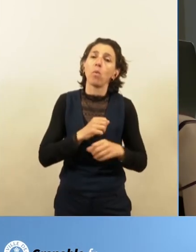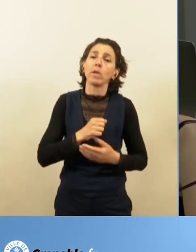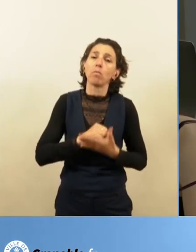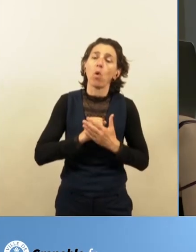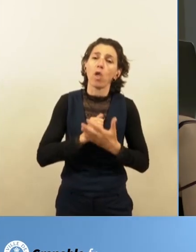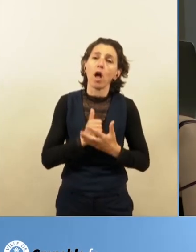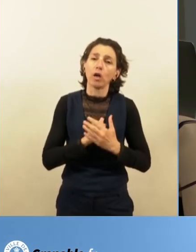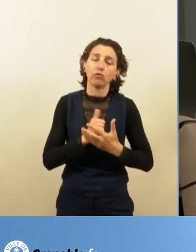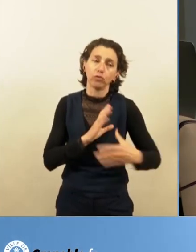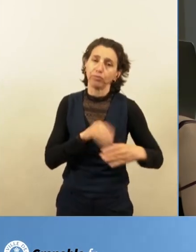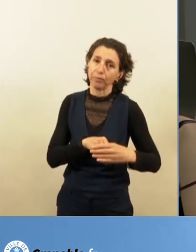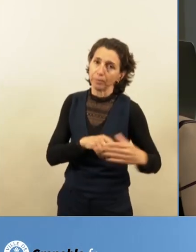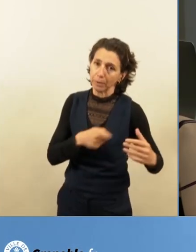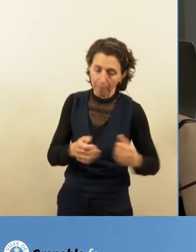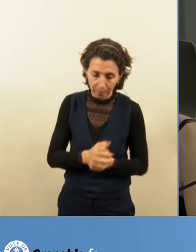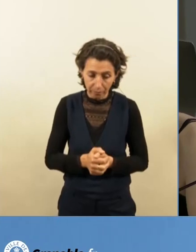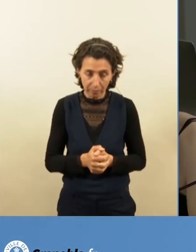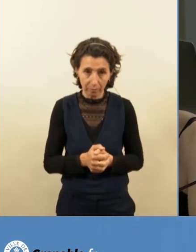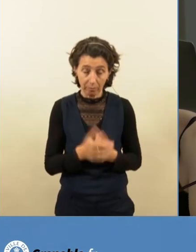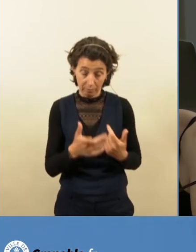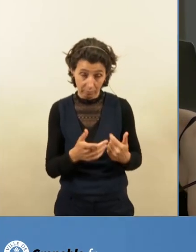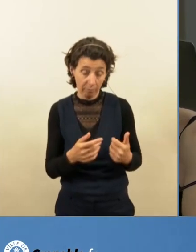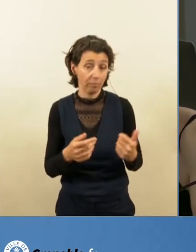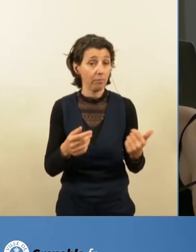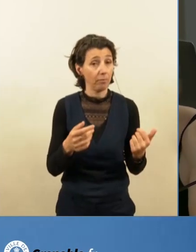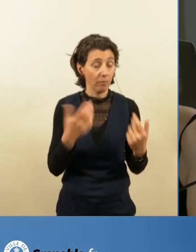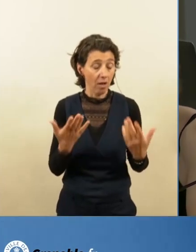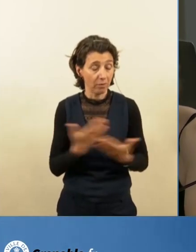et donc vous estimez et c'est là le paradoxe